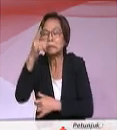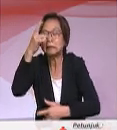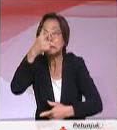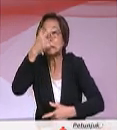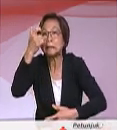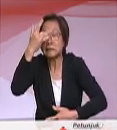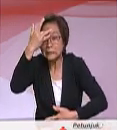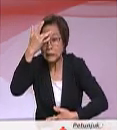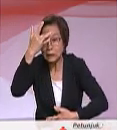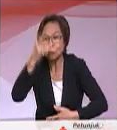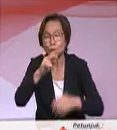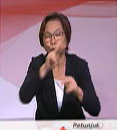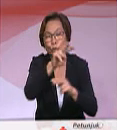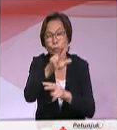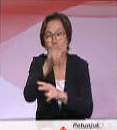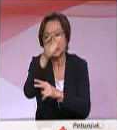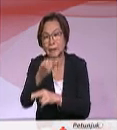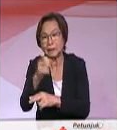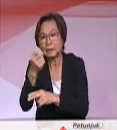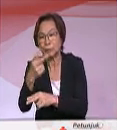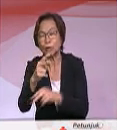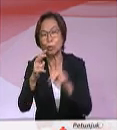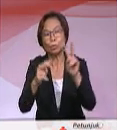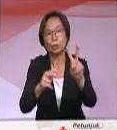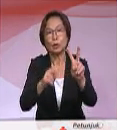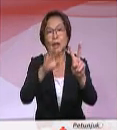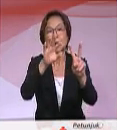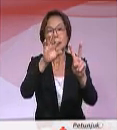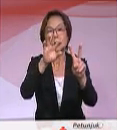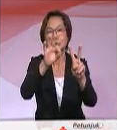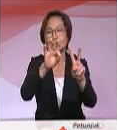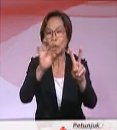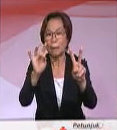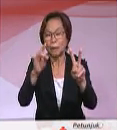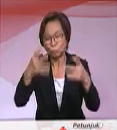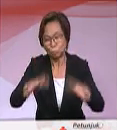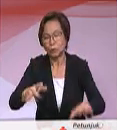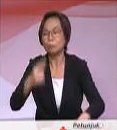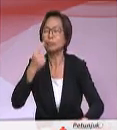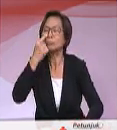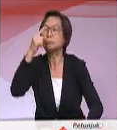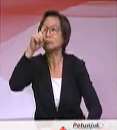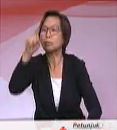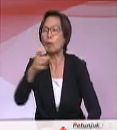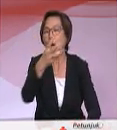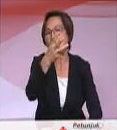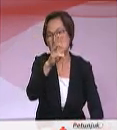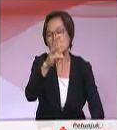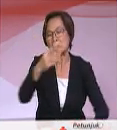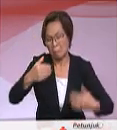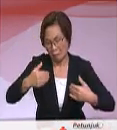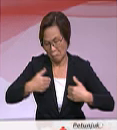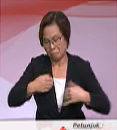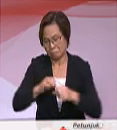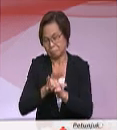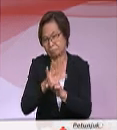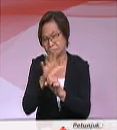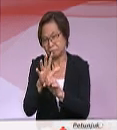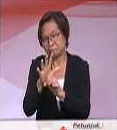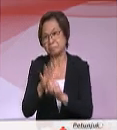Sehingga 23 Disember, sejumlah 298 individu telah disaring, di mana 16 kes telah dikesan